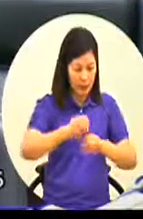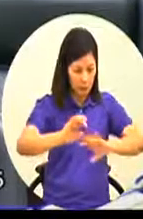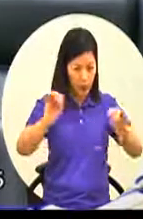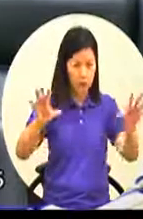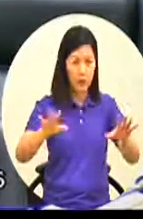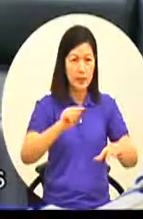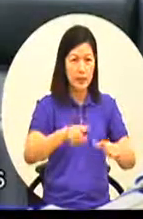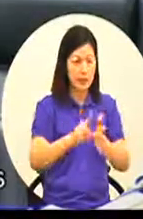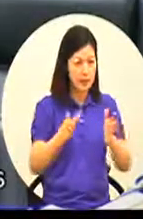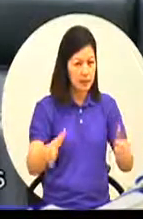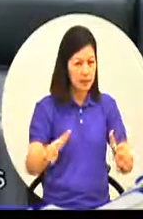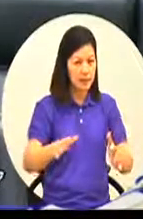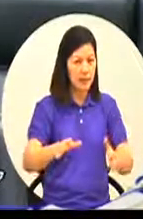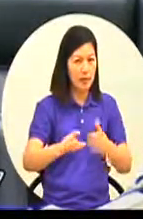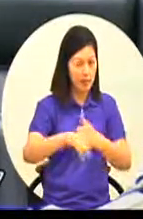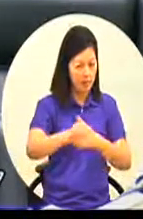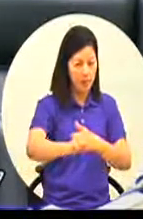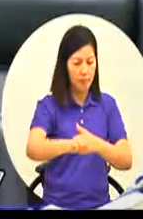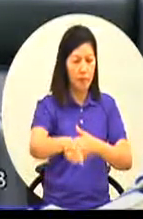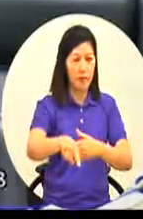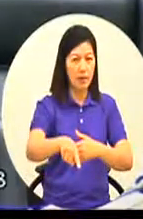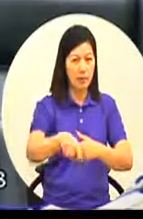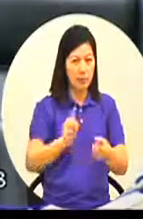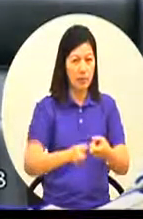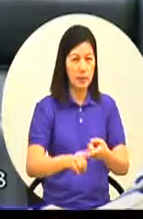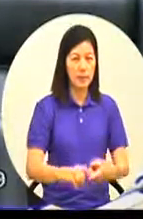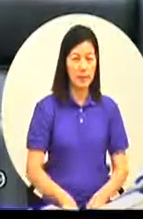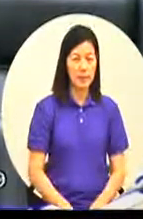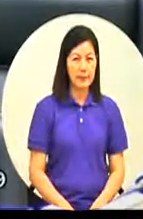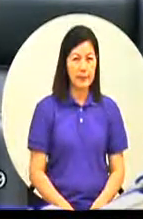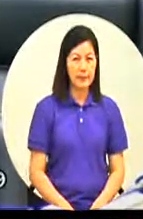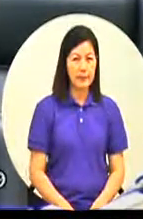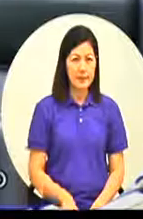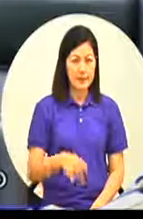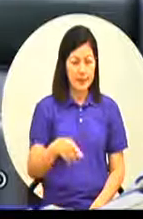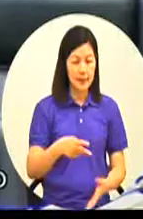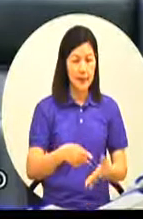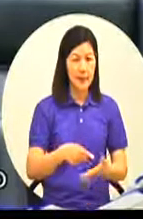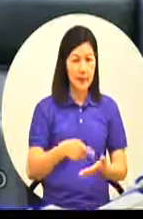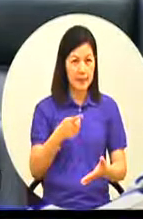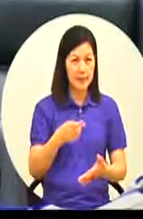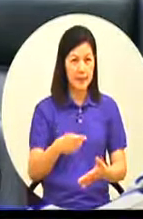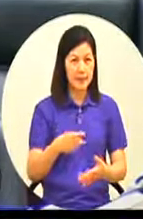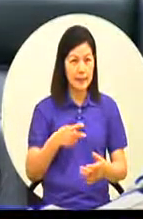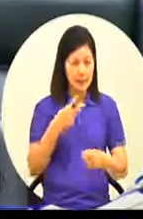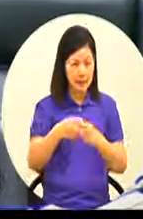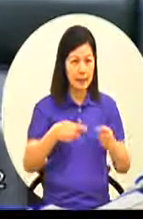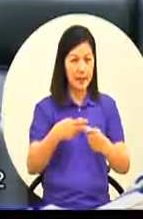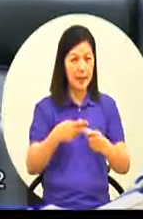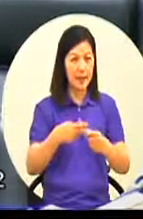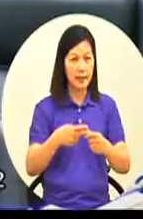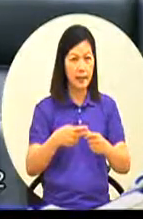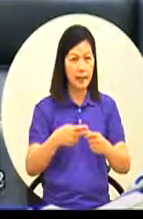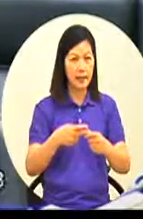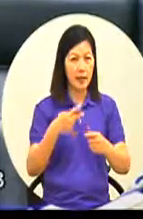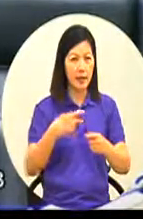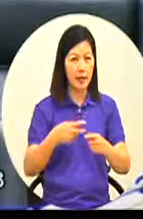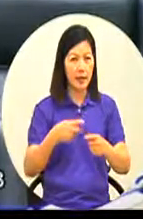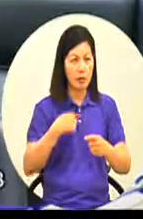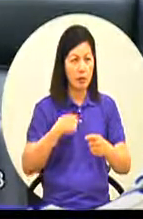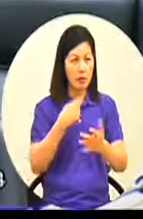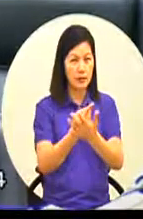一个时间呐。 是 啊，本身多啊，按你也知道一届多啊，已经将近两年的时间了嘛，哈。我多参加